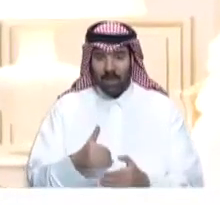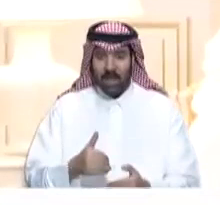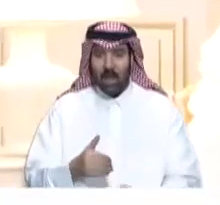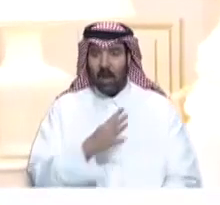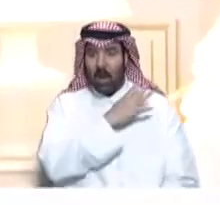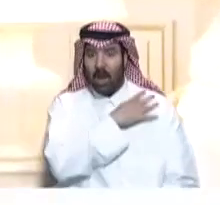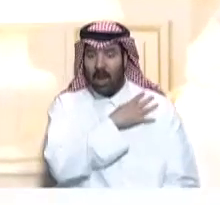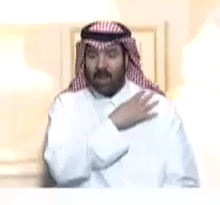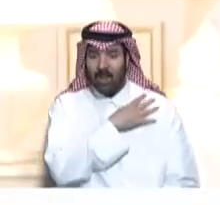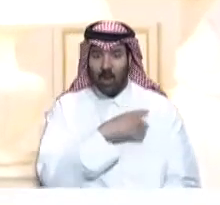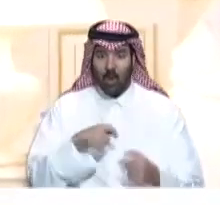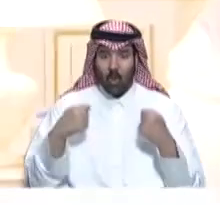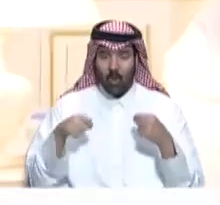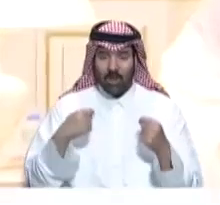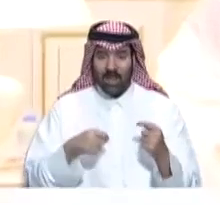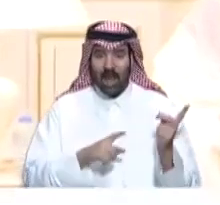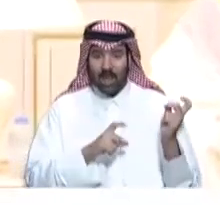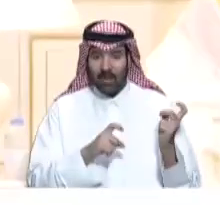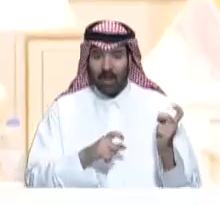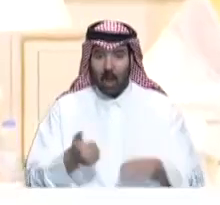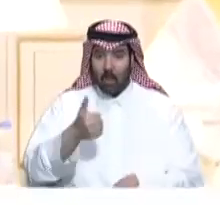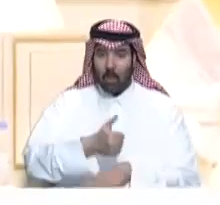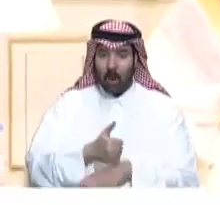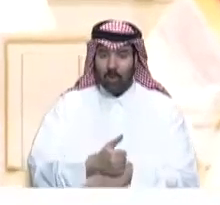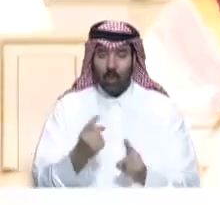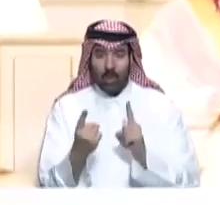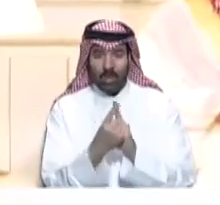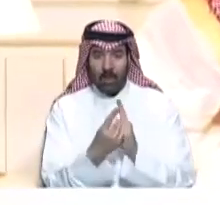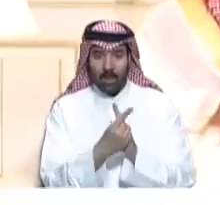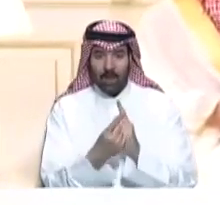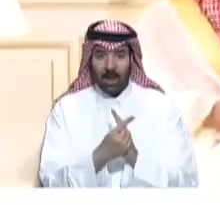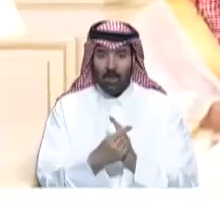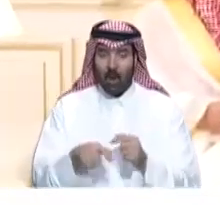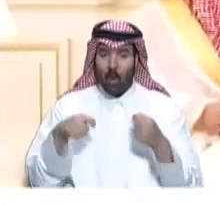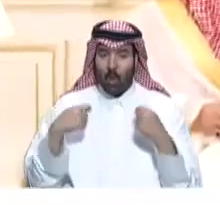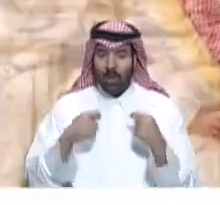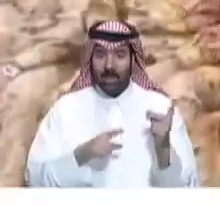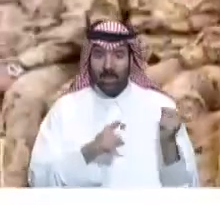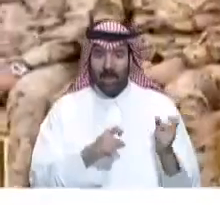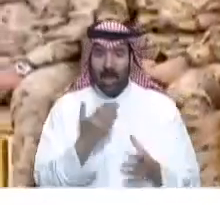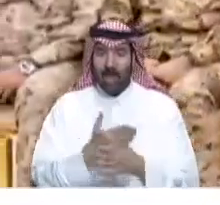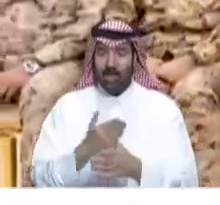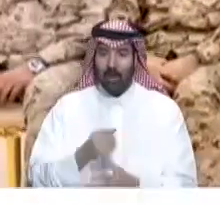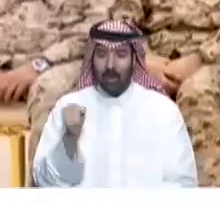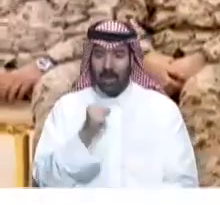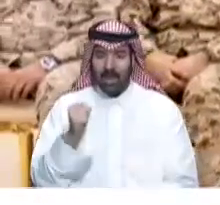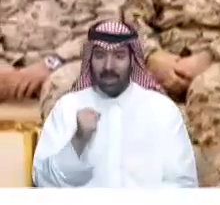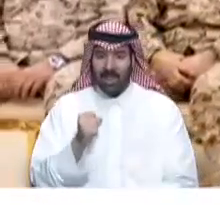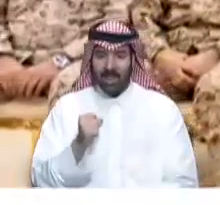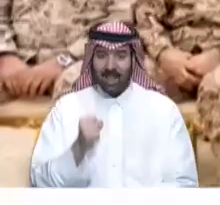قادة وزارة الدفاع وكبار مسؤوليها، جاء ذلك خلال استقباله لهم بمناسبة عيد الفطر المبارك.